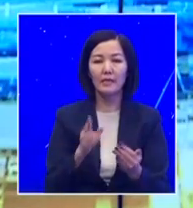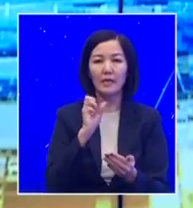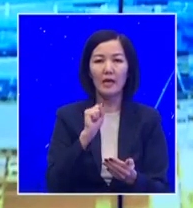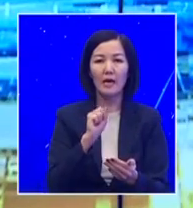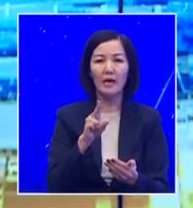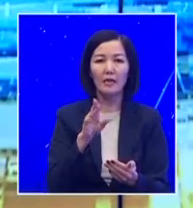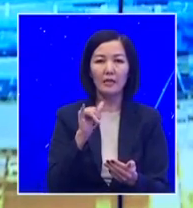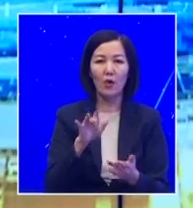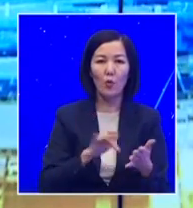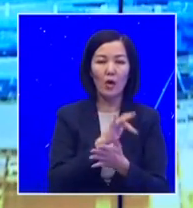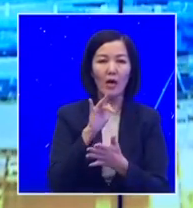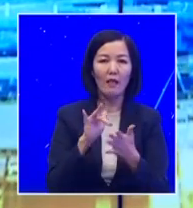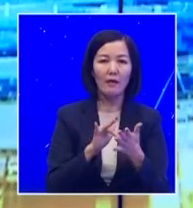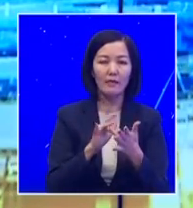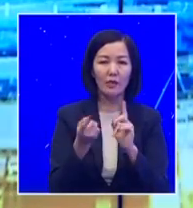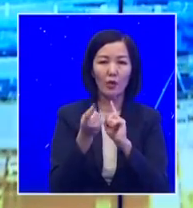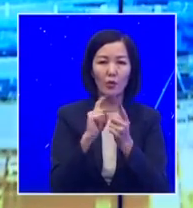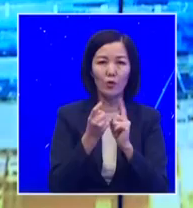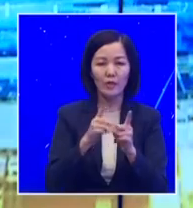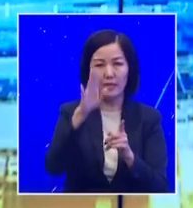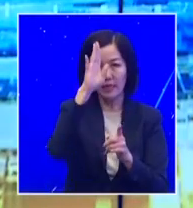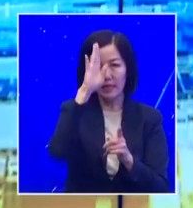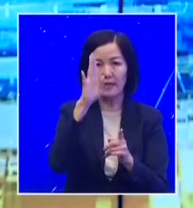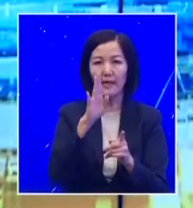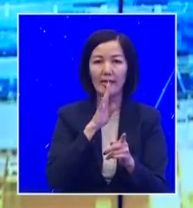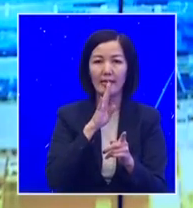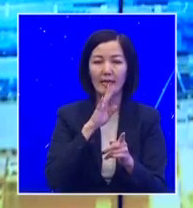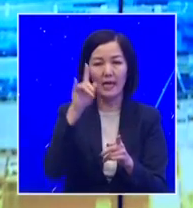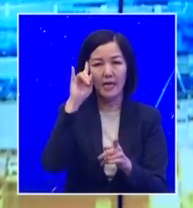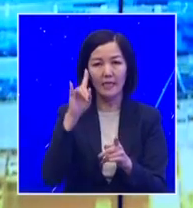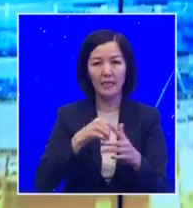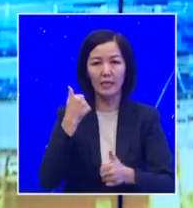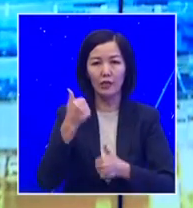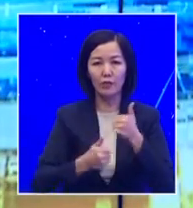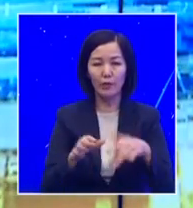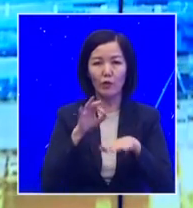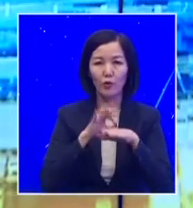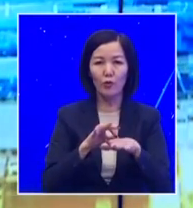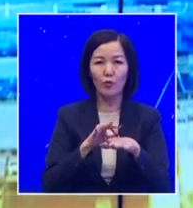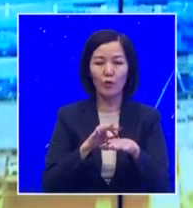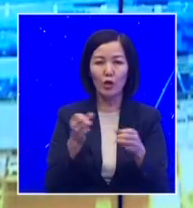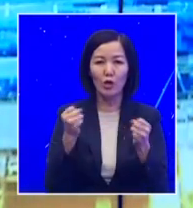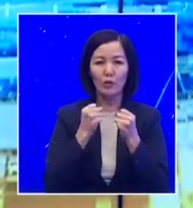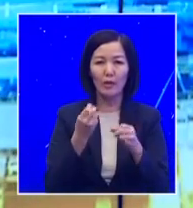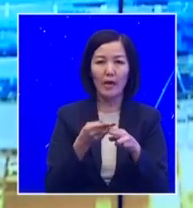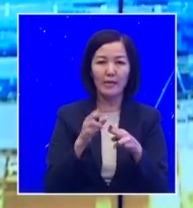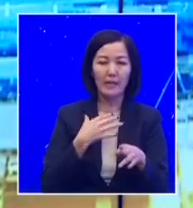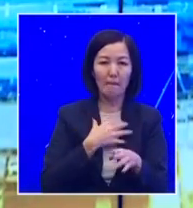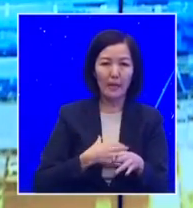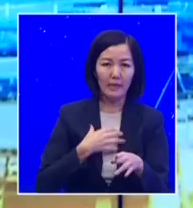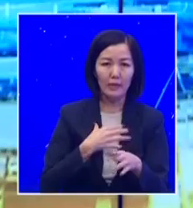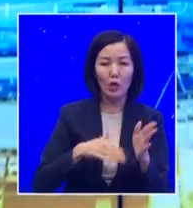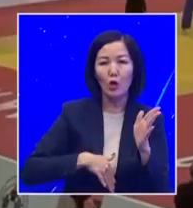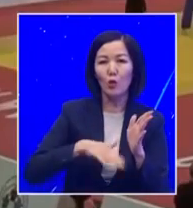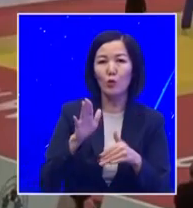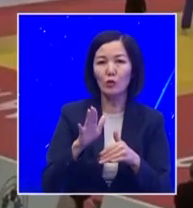Қазір Ақтау қаласында дзюдо күресінен ерлер мен әйелдер арасында Қазақстан чемпионаты өтіп жатыр. Бұл біріншілік спортшылар үшін аса маңызды.